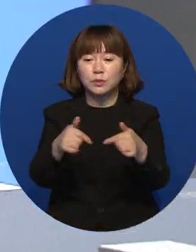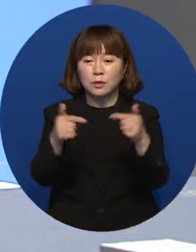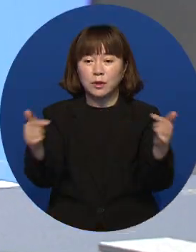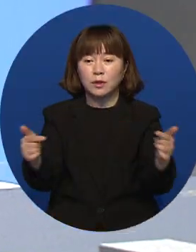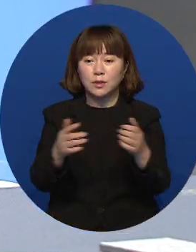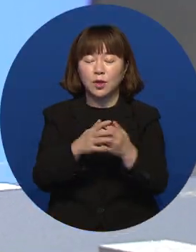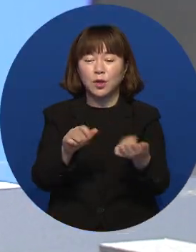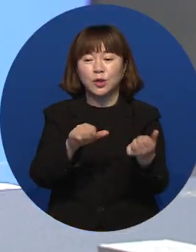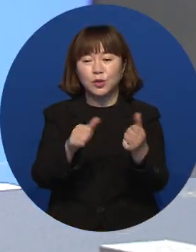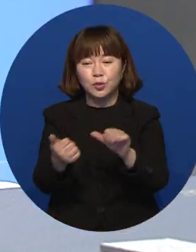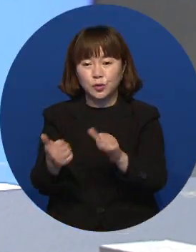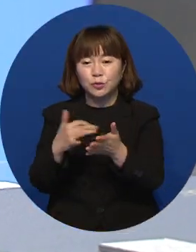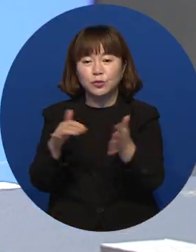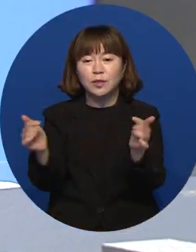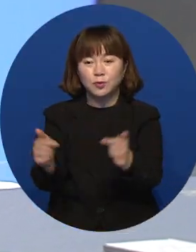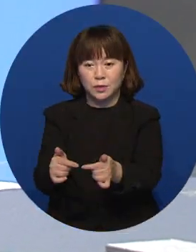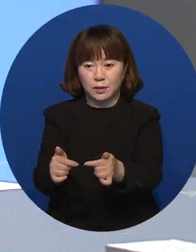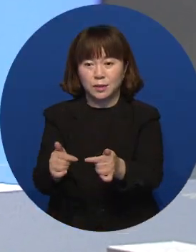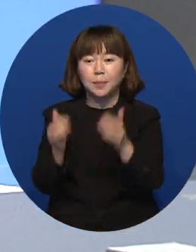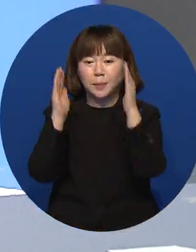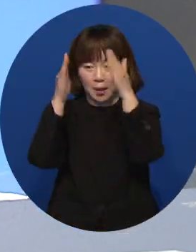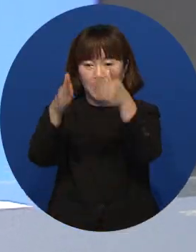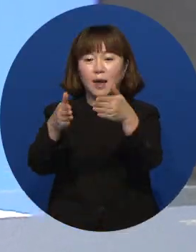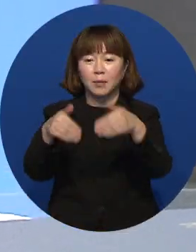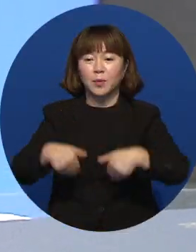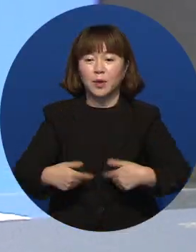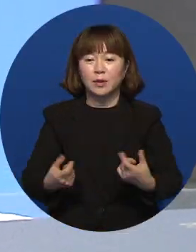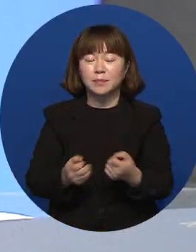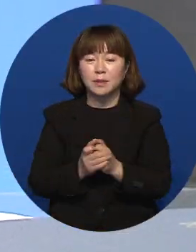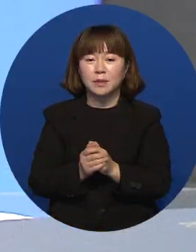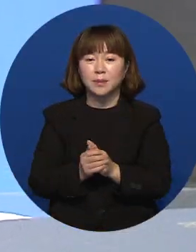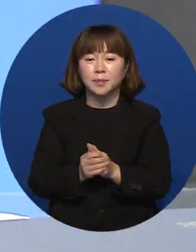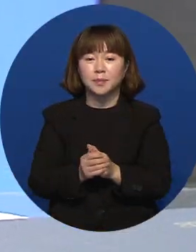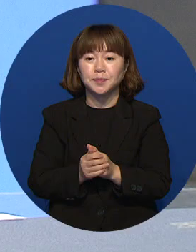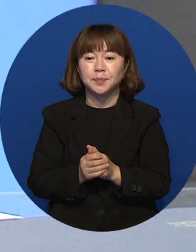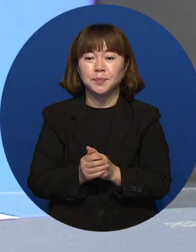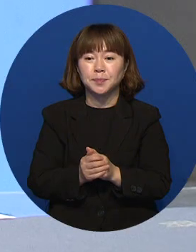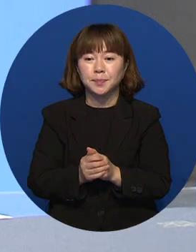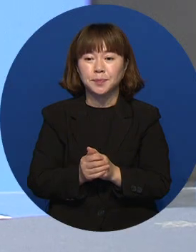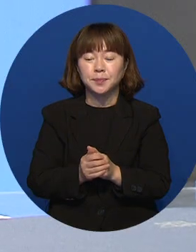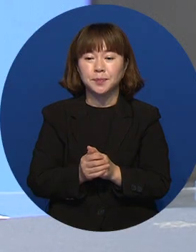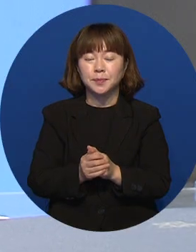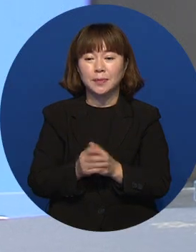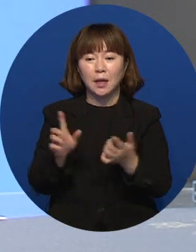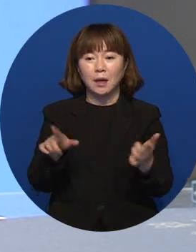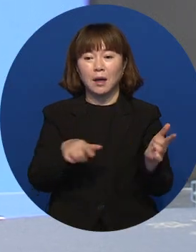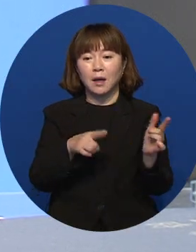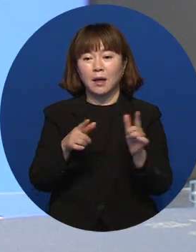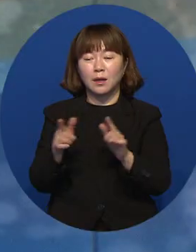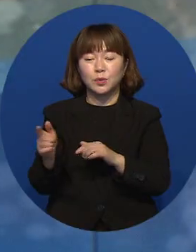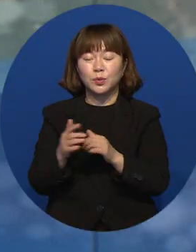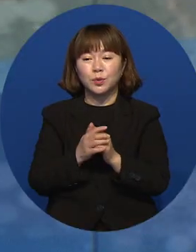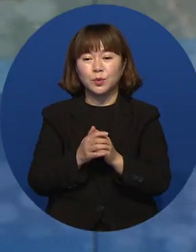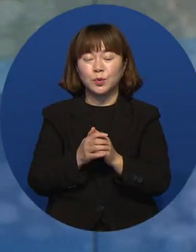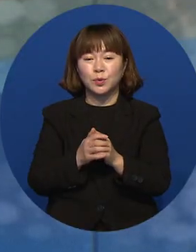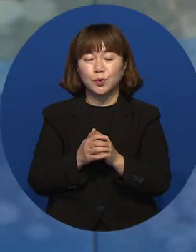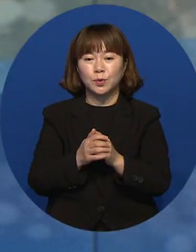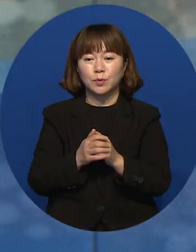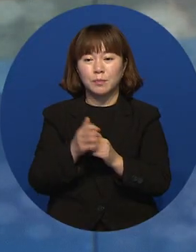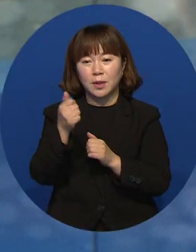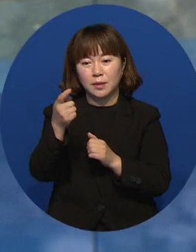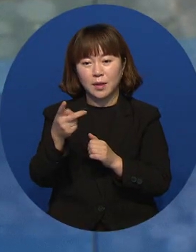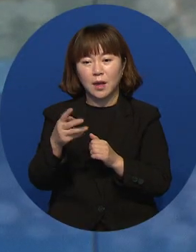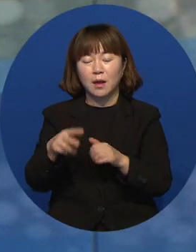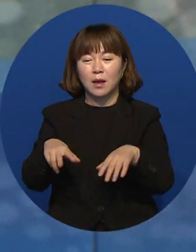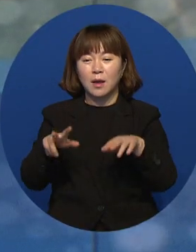해야 될 거로 저는 이렇게 생각이 듭니다 그렇지 시청자 분들께서 이야기에 저희가 하루에 몇 차례씩 생중계로 어제까지